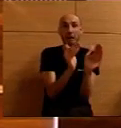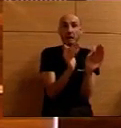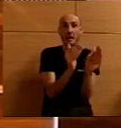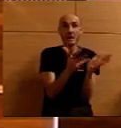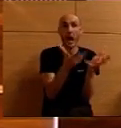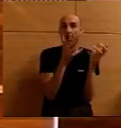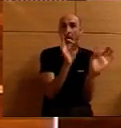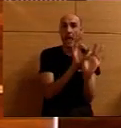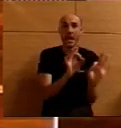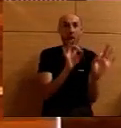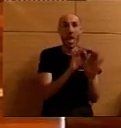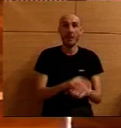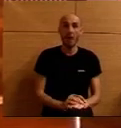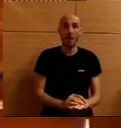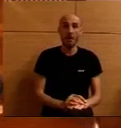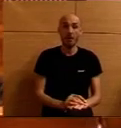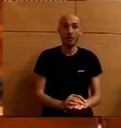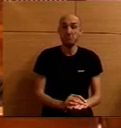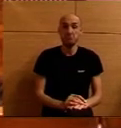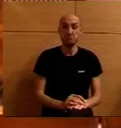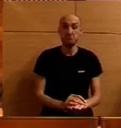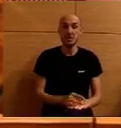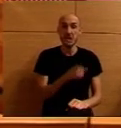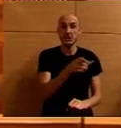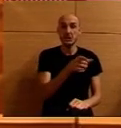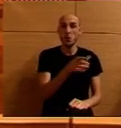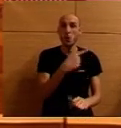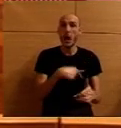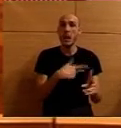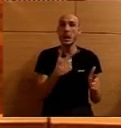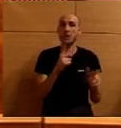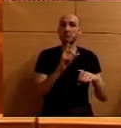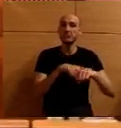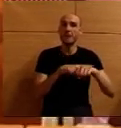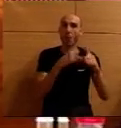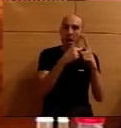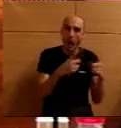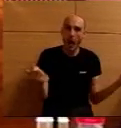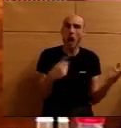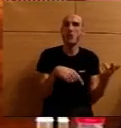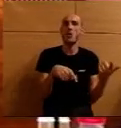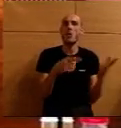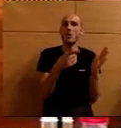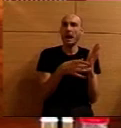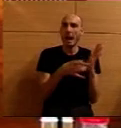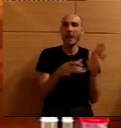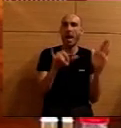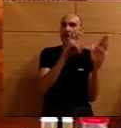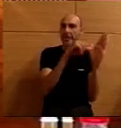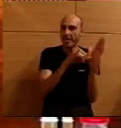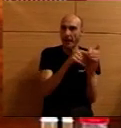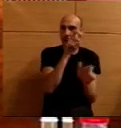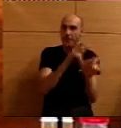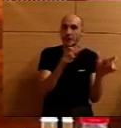estabilitat i un teixit arreu del territori de llarga durada i de qualitat. Efectivament, és